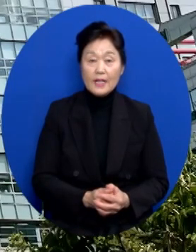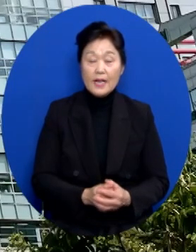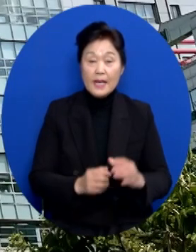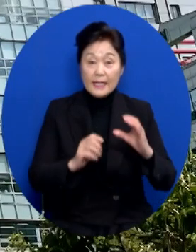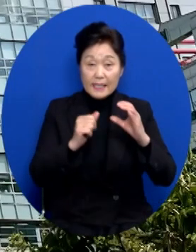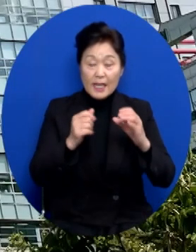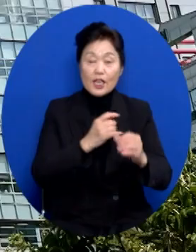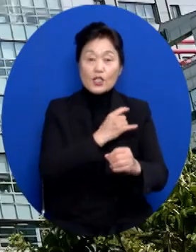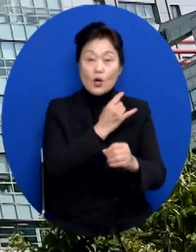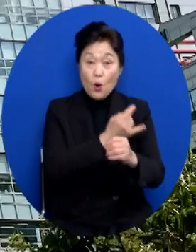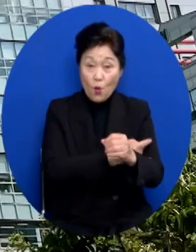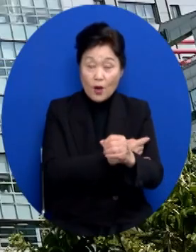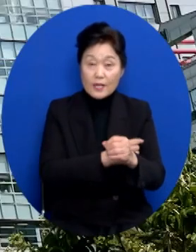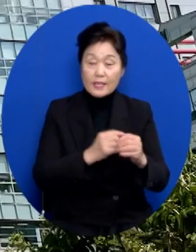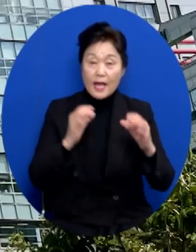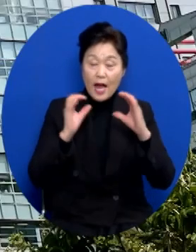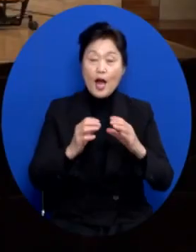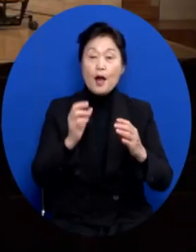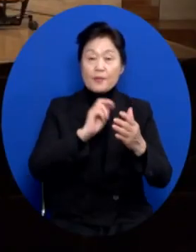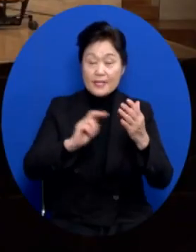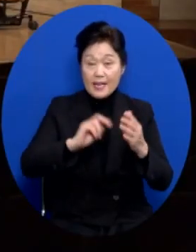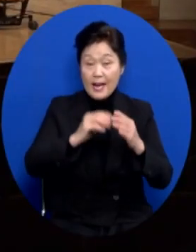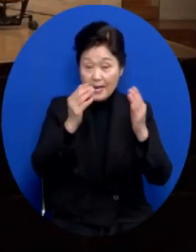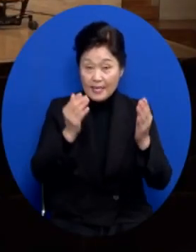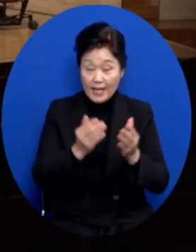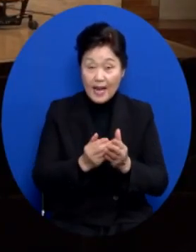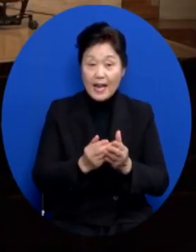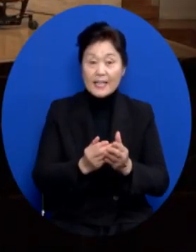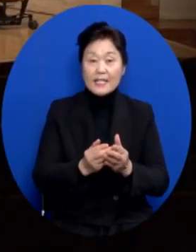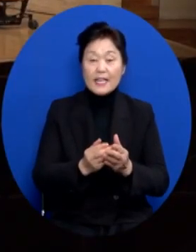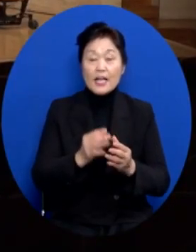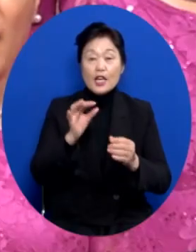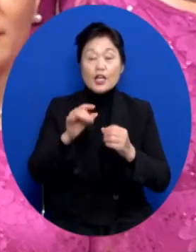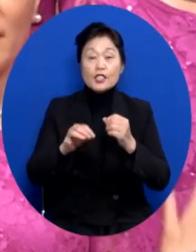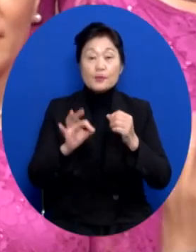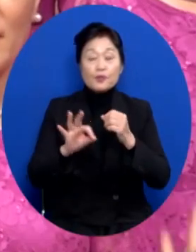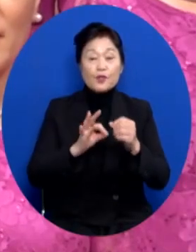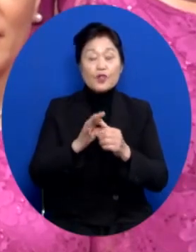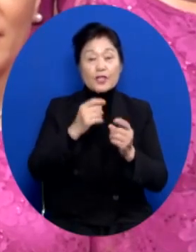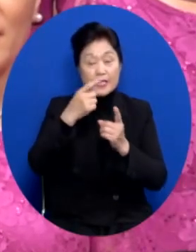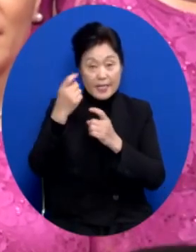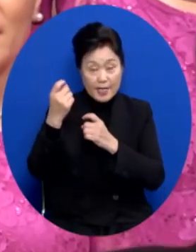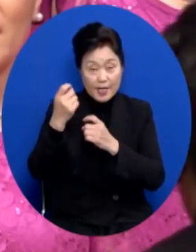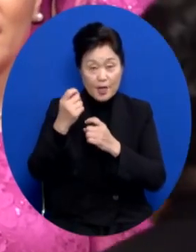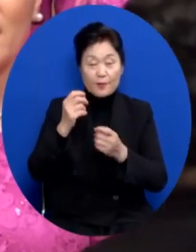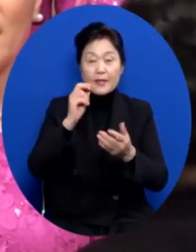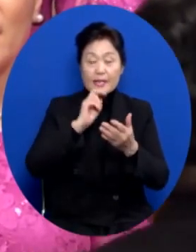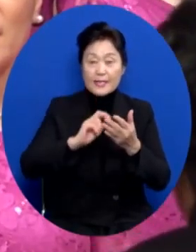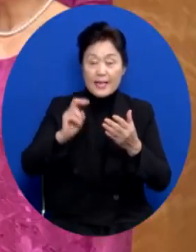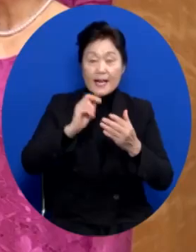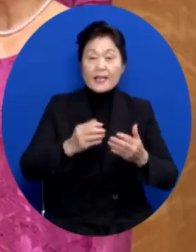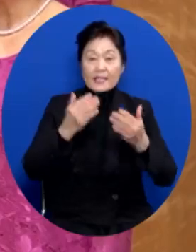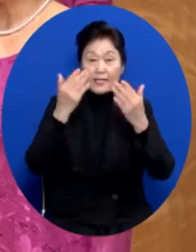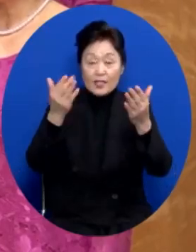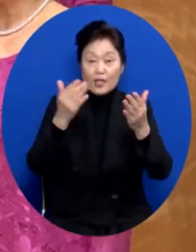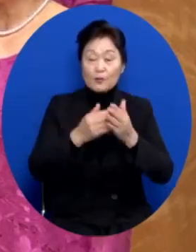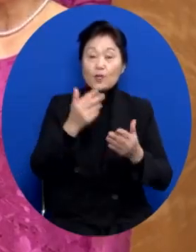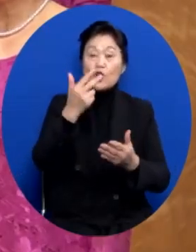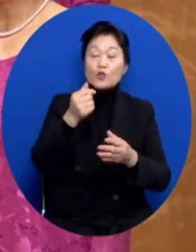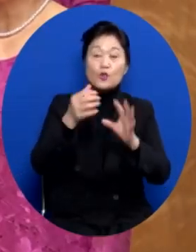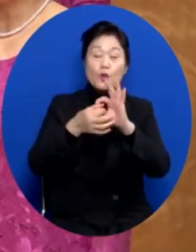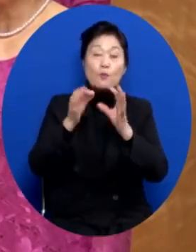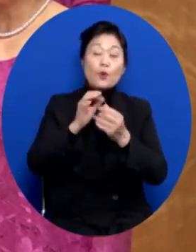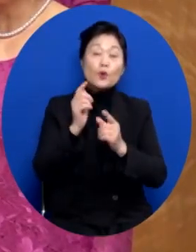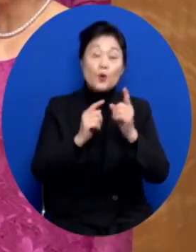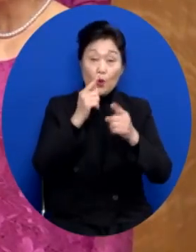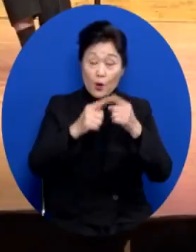CTS 권사합창단이 창단 10주년을 기념해 연주회를 개최했습니다. 이날 공연에선 주는 포도나무란 곡을